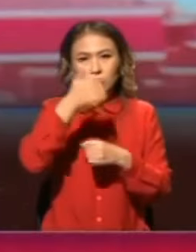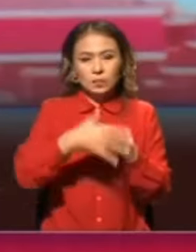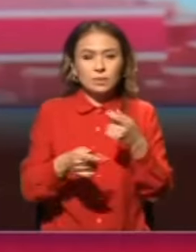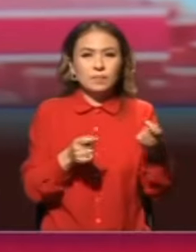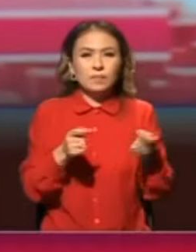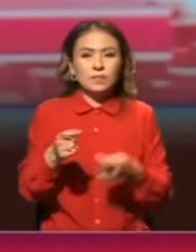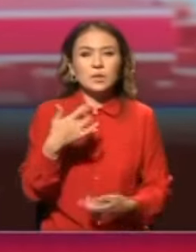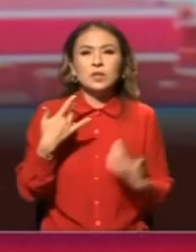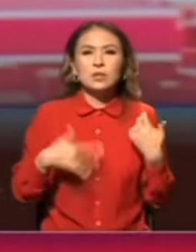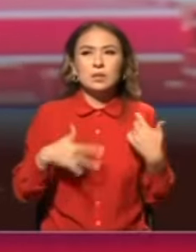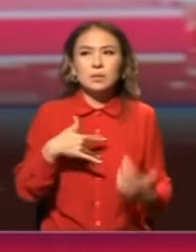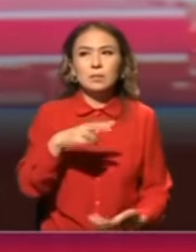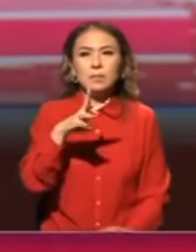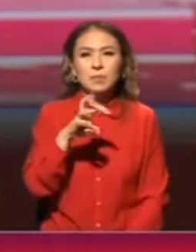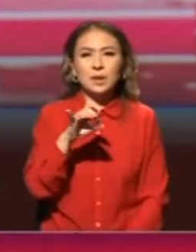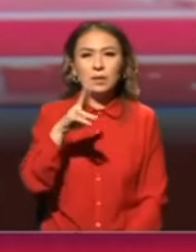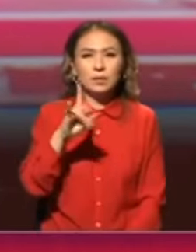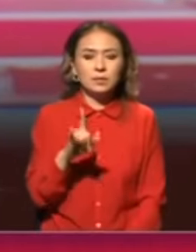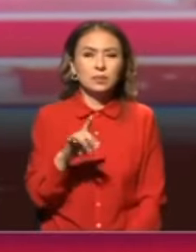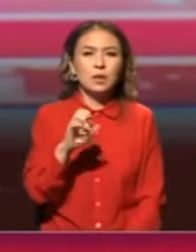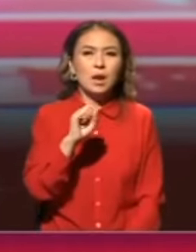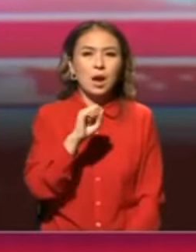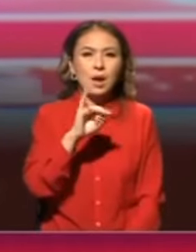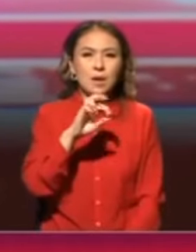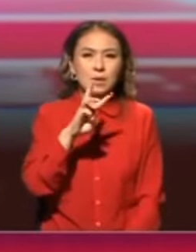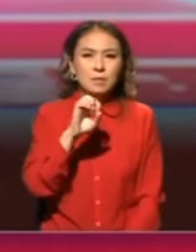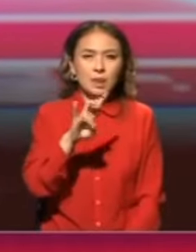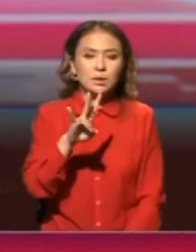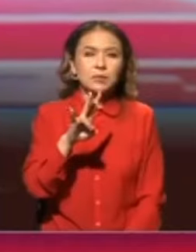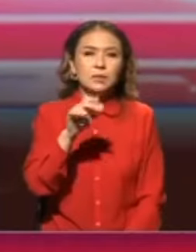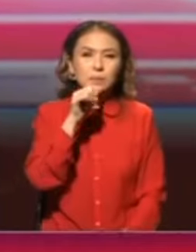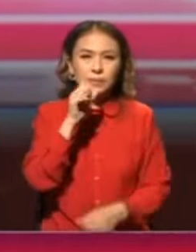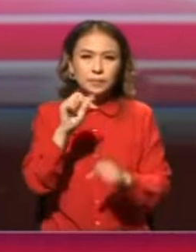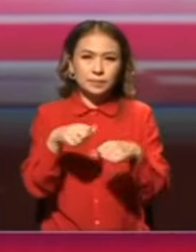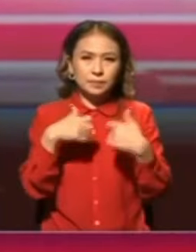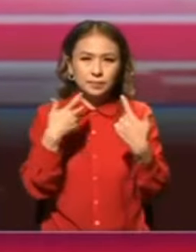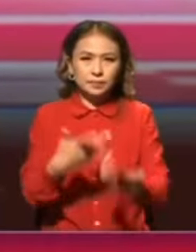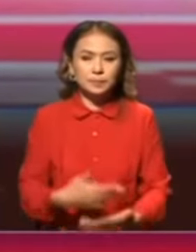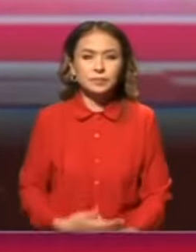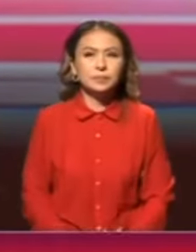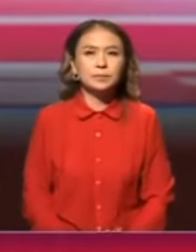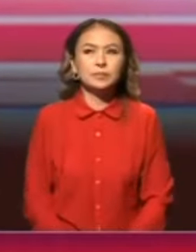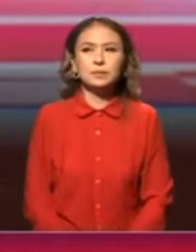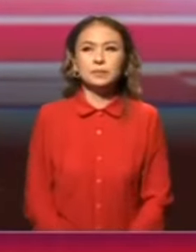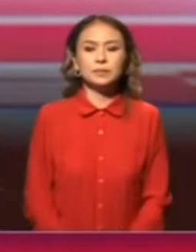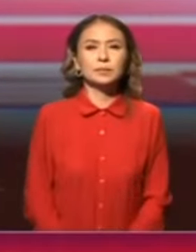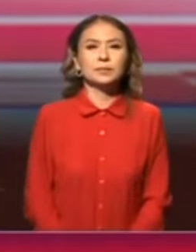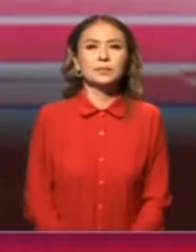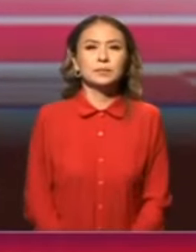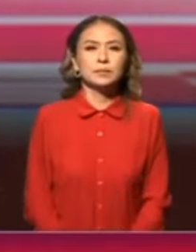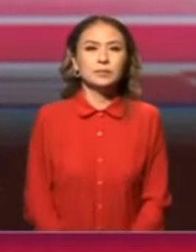жетекшісі Жамбыл облысы Мерке ауданынан Айман Ақынбекова ханым байланысқа шығып отыр. Айман ханым, сәлеметсіз бе?